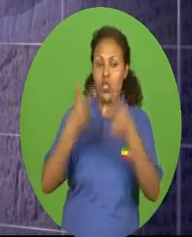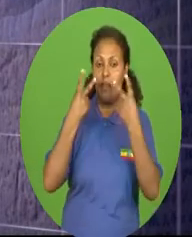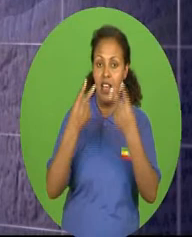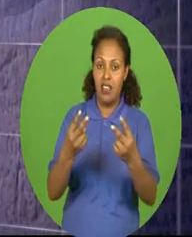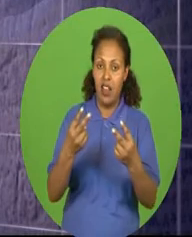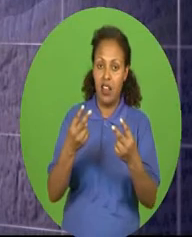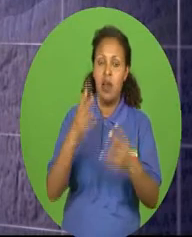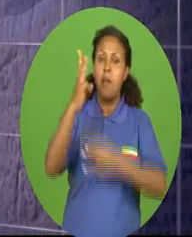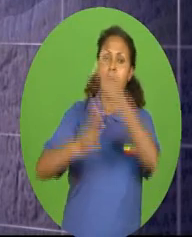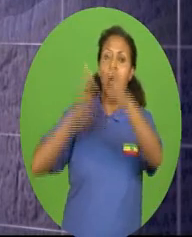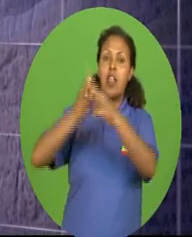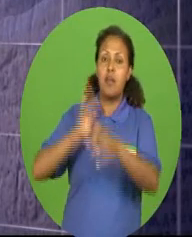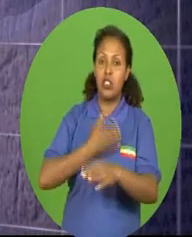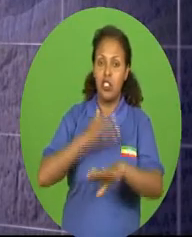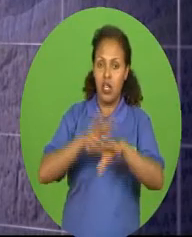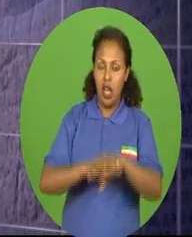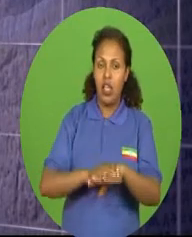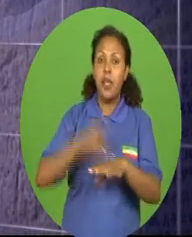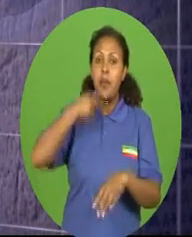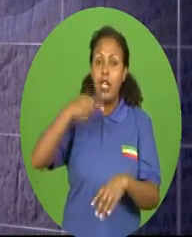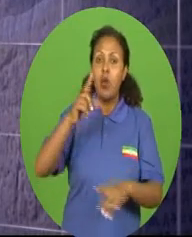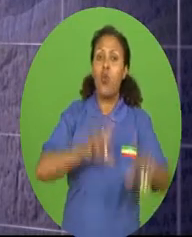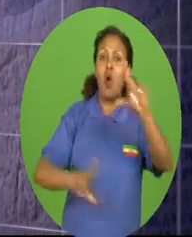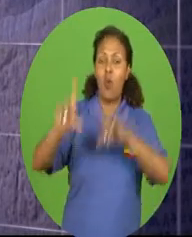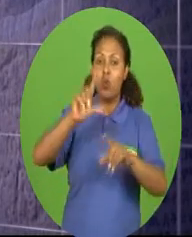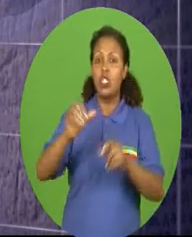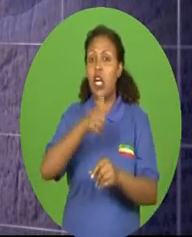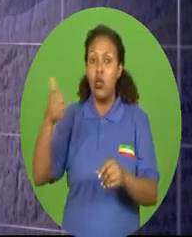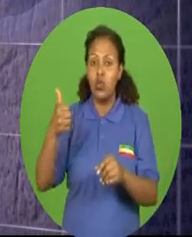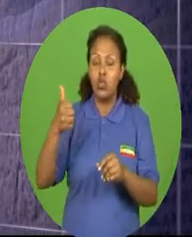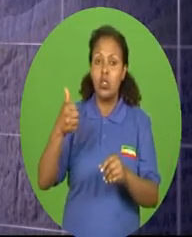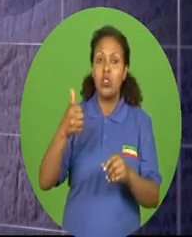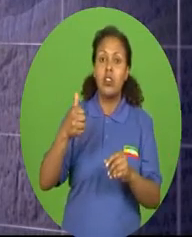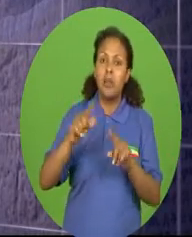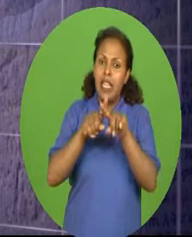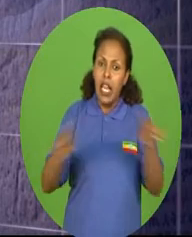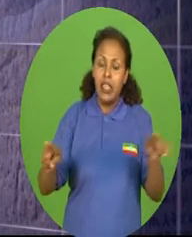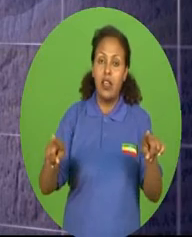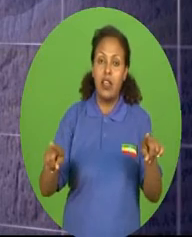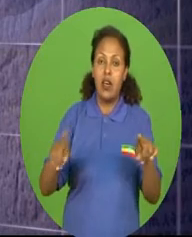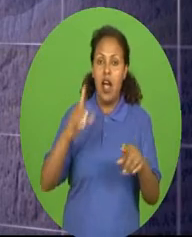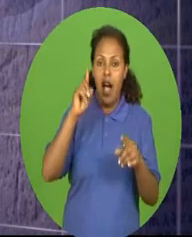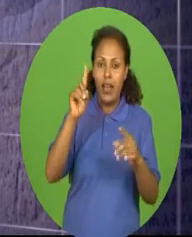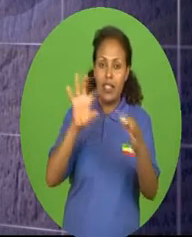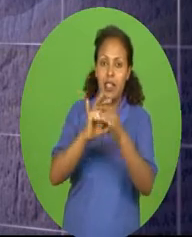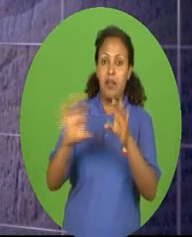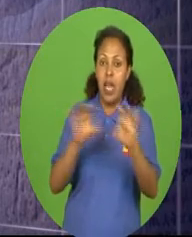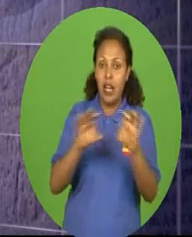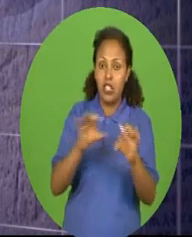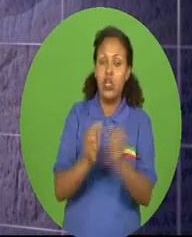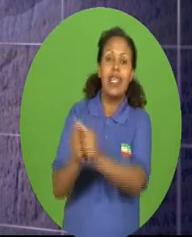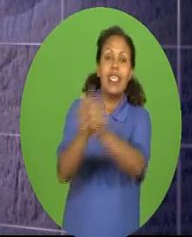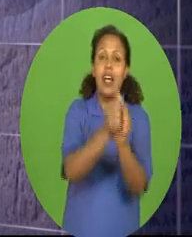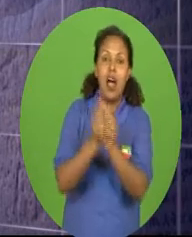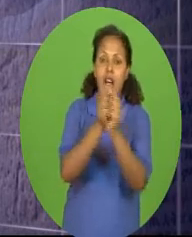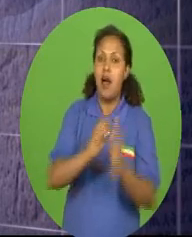እንመለከታለን። በአለማችን ላይ የሚነገሩ ቋንቋዎችን ከሌሎች መግባቢያዎች በተለየ አንድ